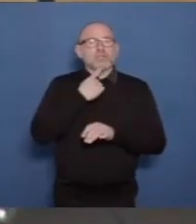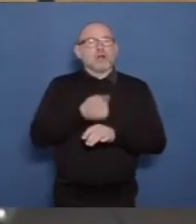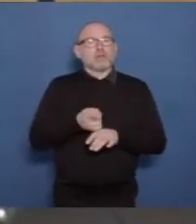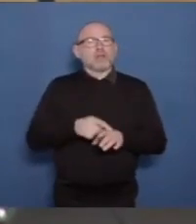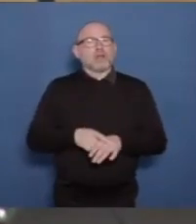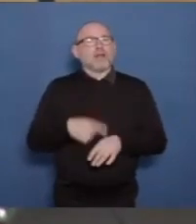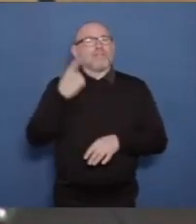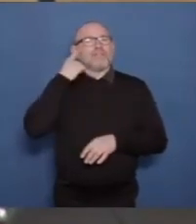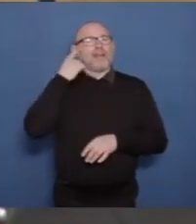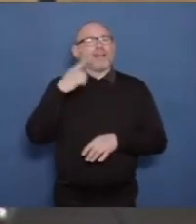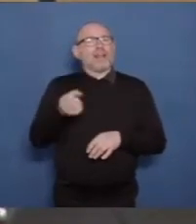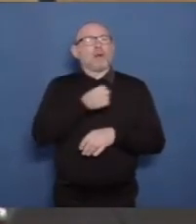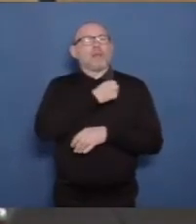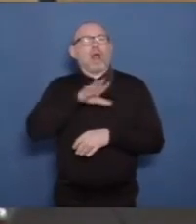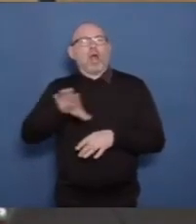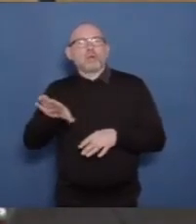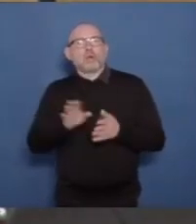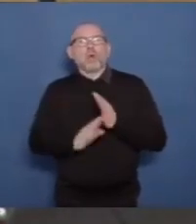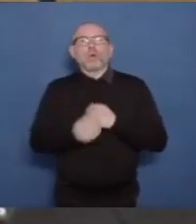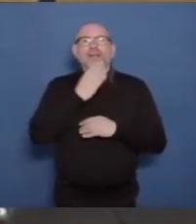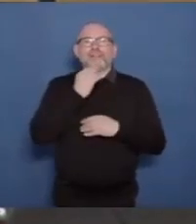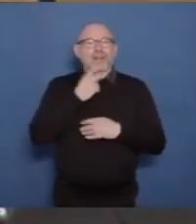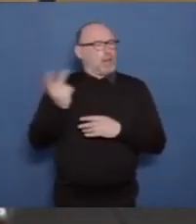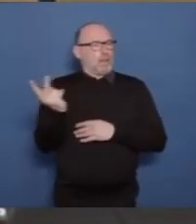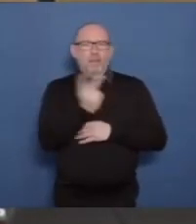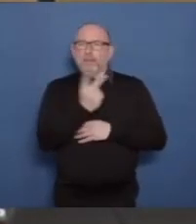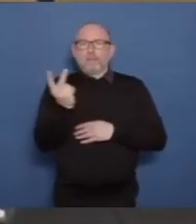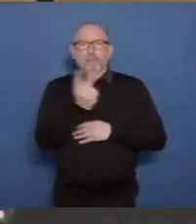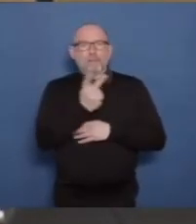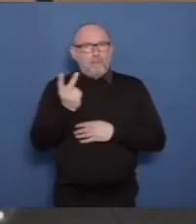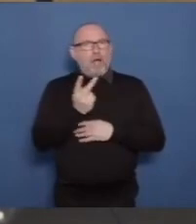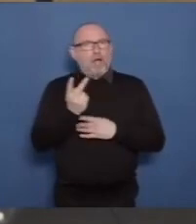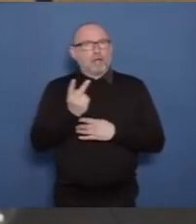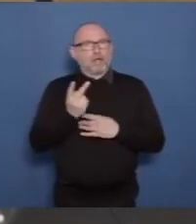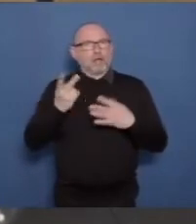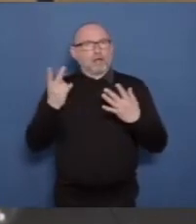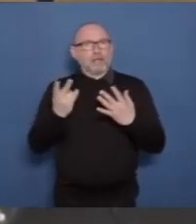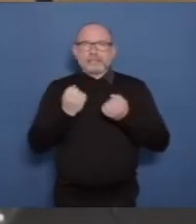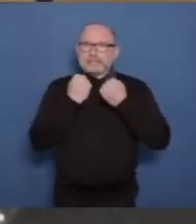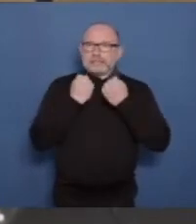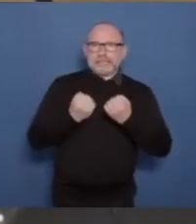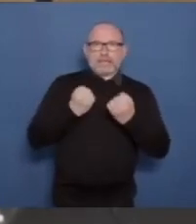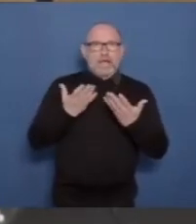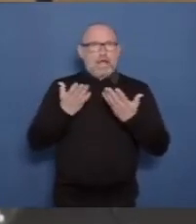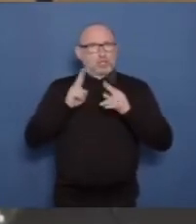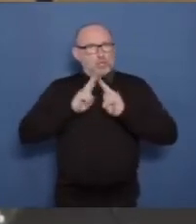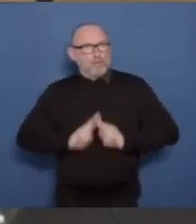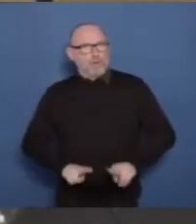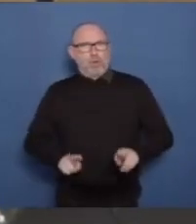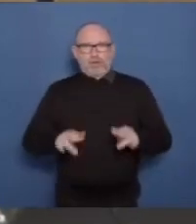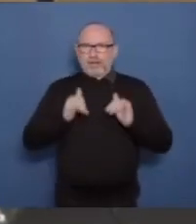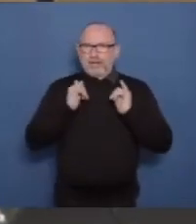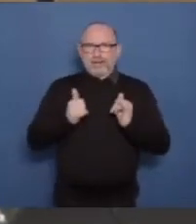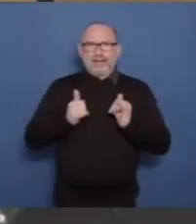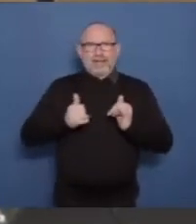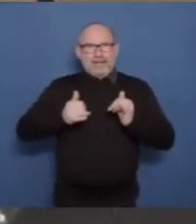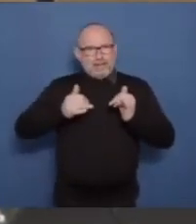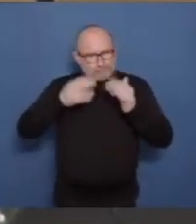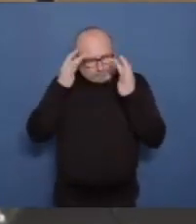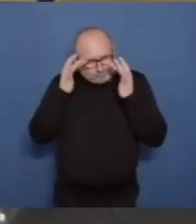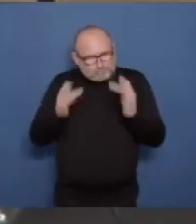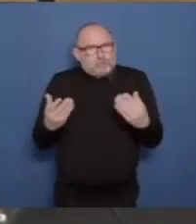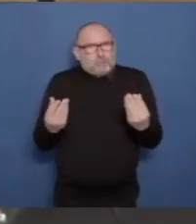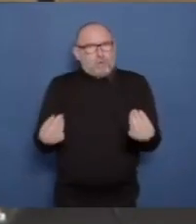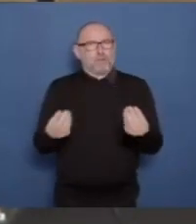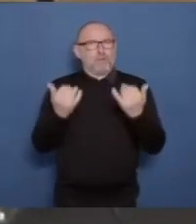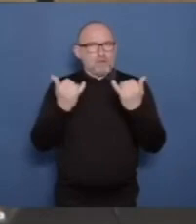dass Palästinenser und Israelis gleichermaßen ein Leben in Sicherheit und Geborgenheit verdienen. Wir haben sehr